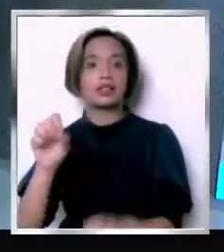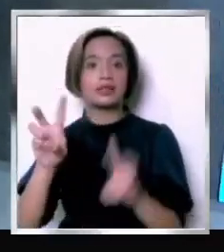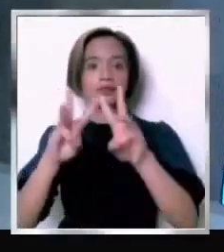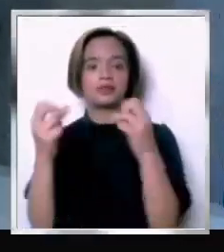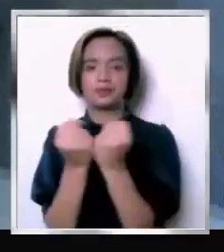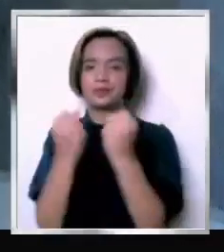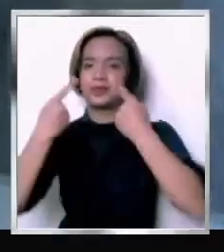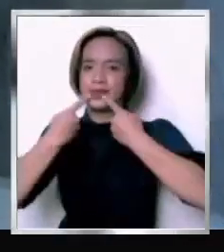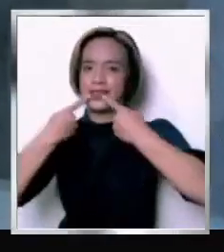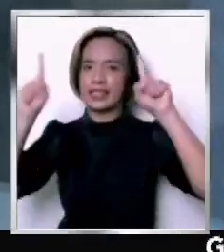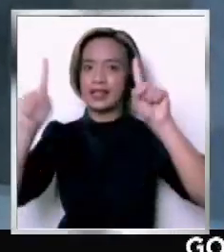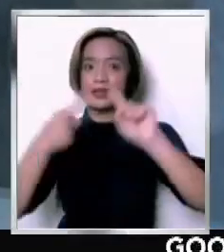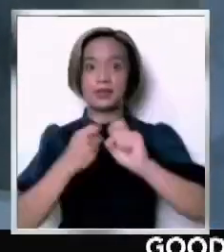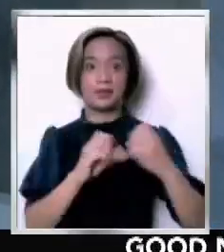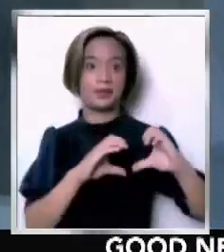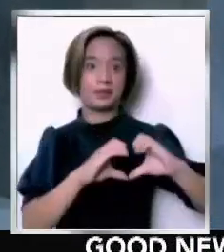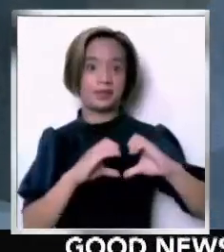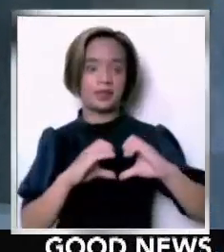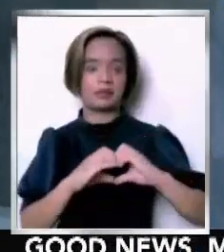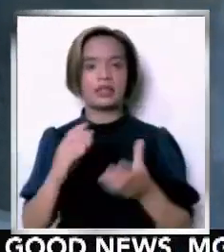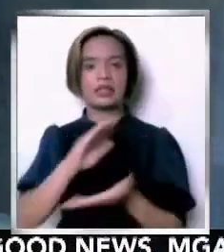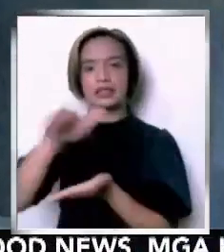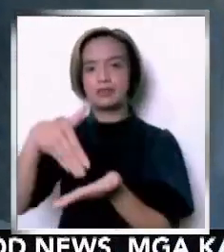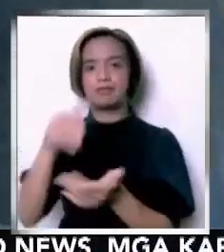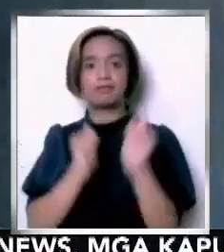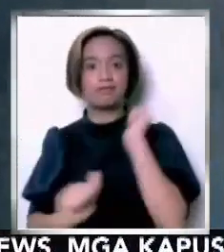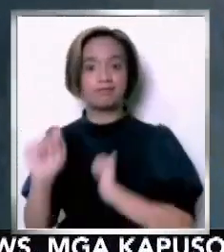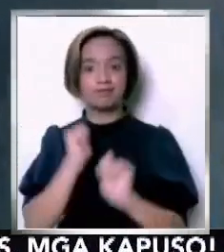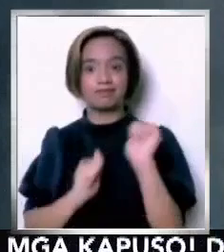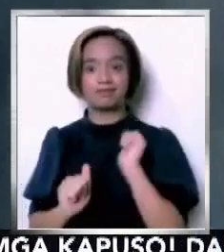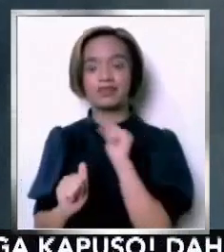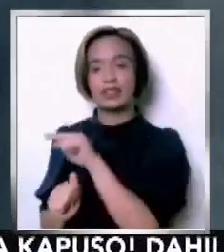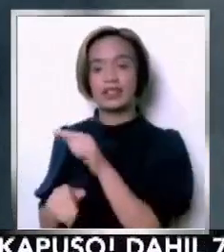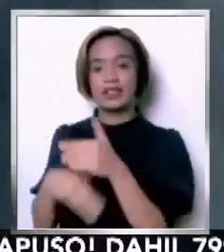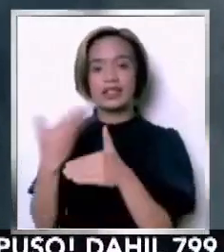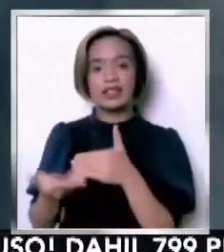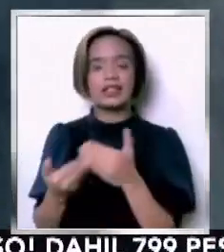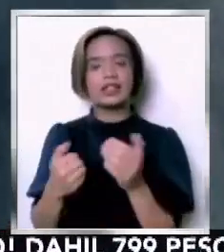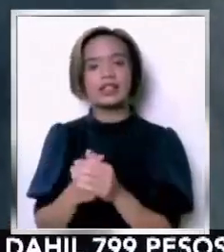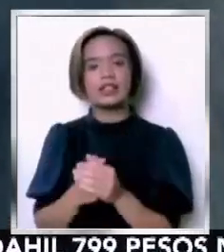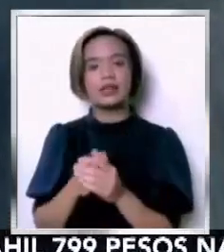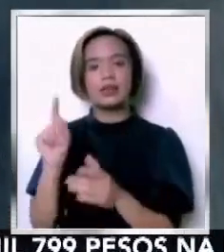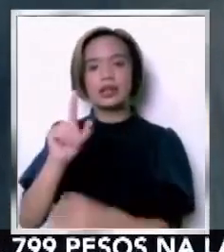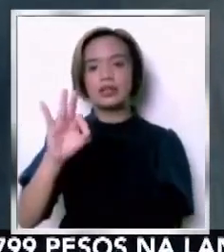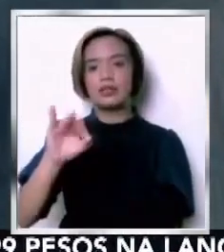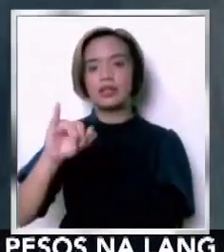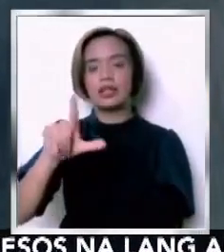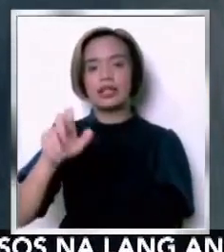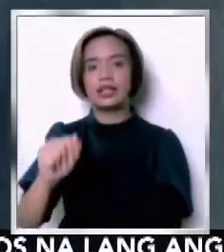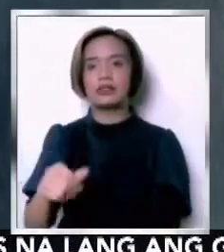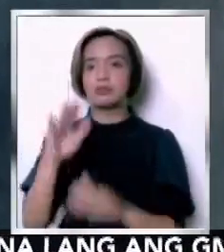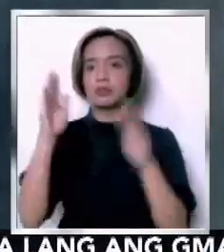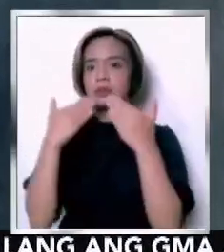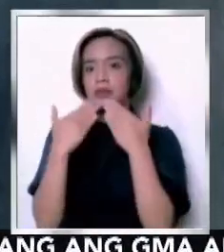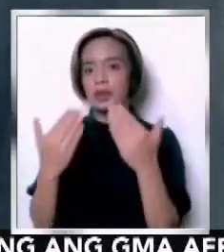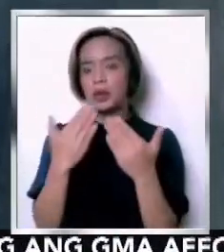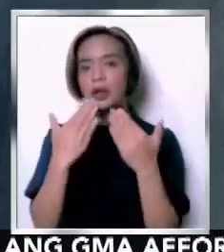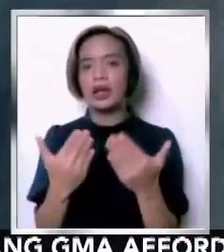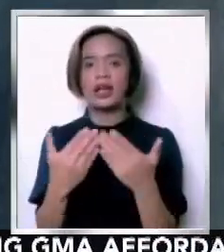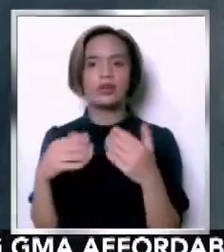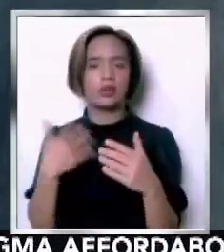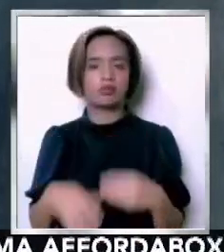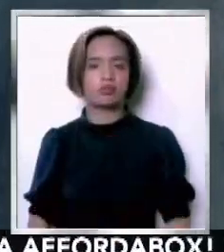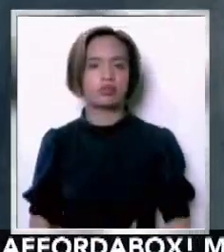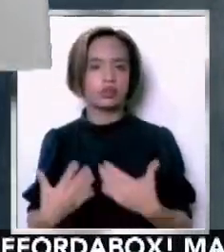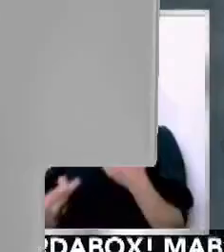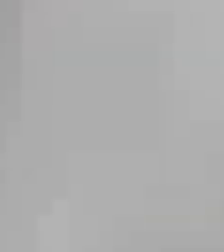Center. Ang acting coach nitong si Ana Feleo, grateful at mas na-inspire daw sa dedication ng mga lumahok. Yan ang chika ni